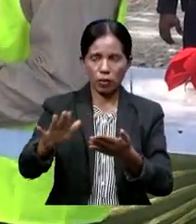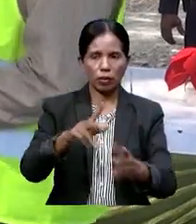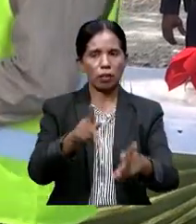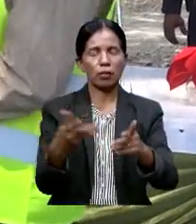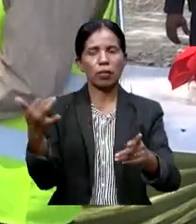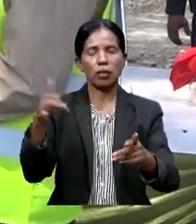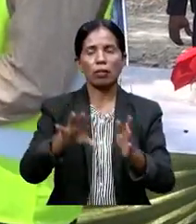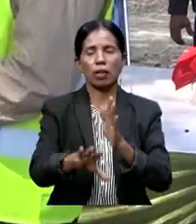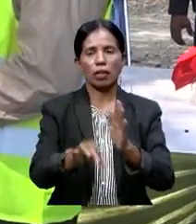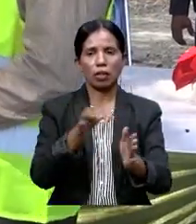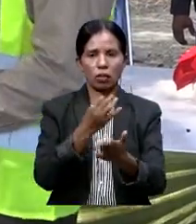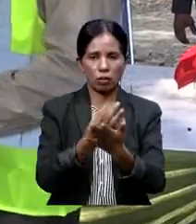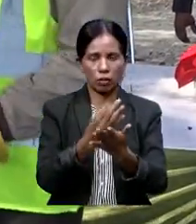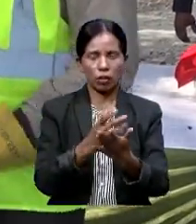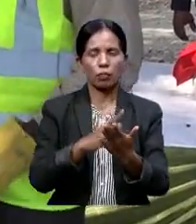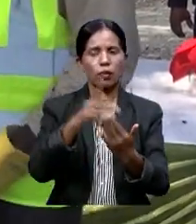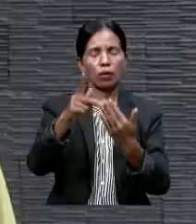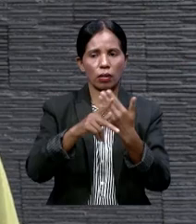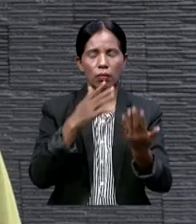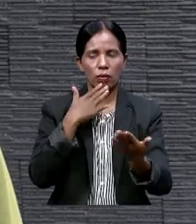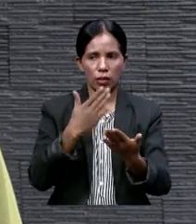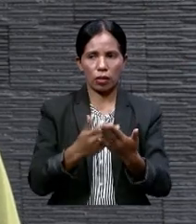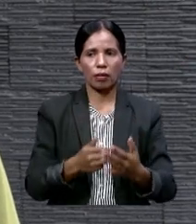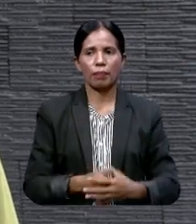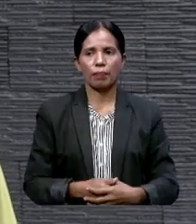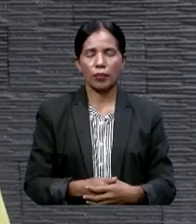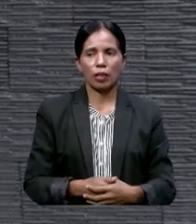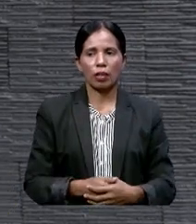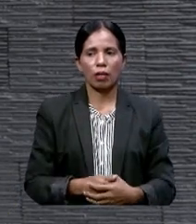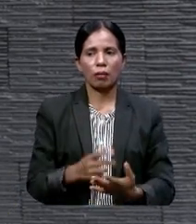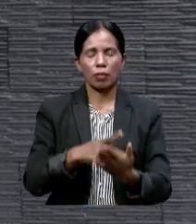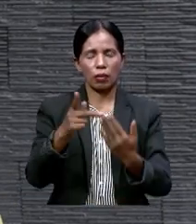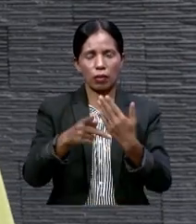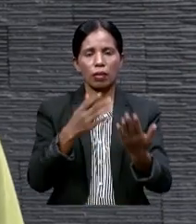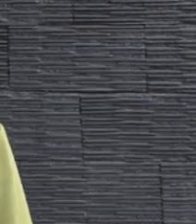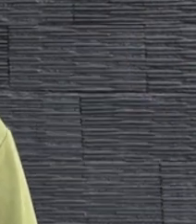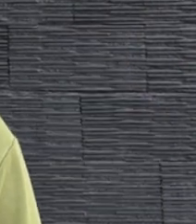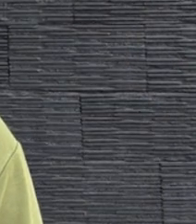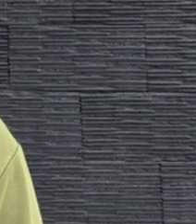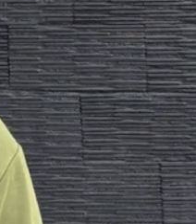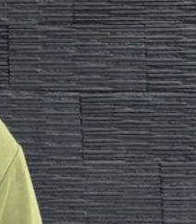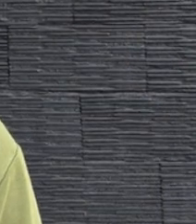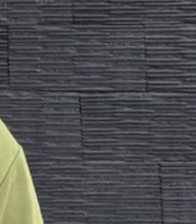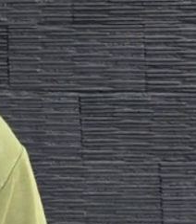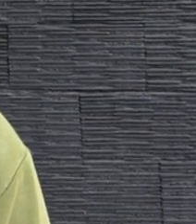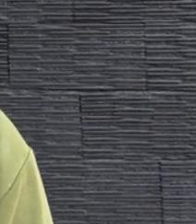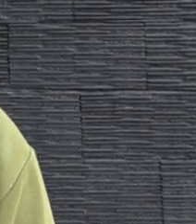mos, bele hetan osan. Programa iya ne programa dia. Programa dia tamba ita